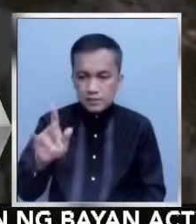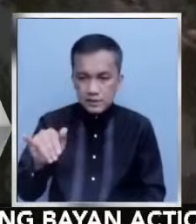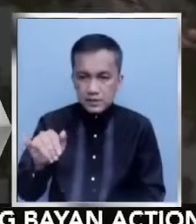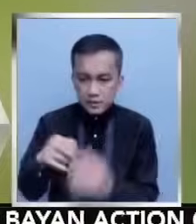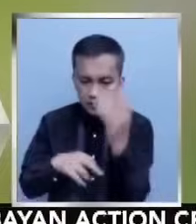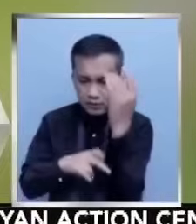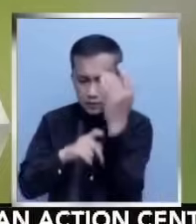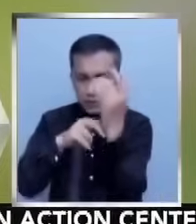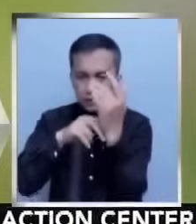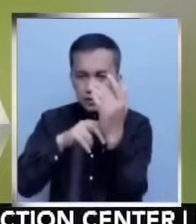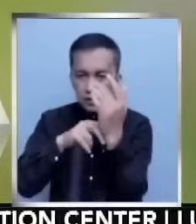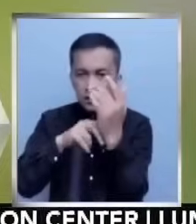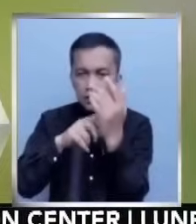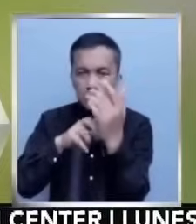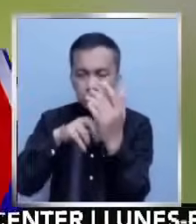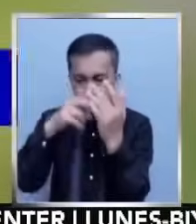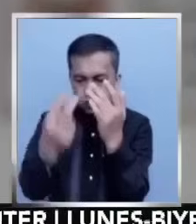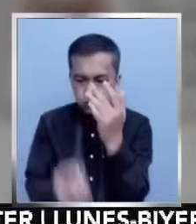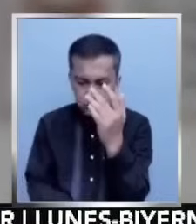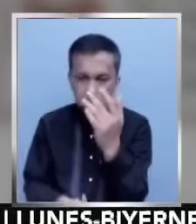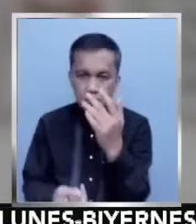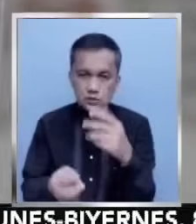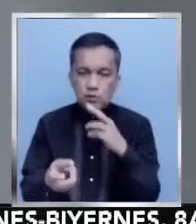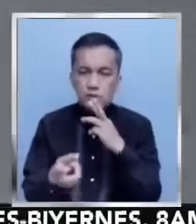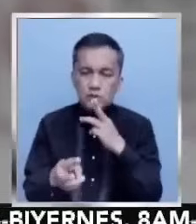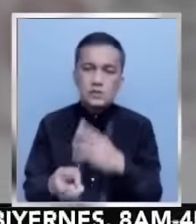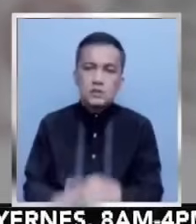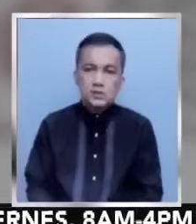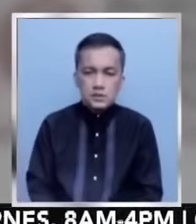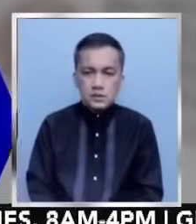nasa puno bago nalaglag sa tubig.